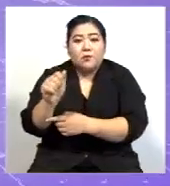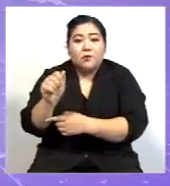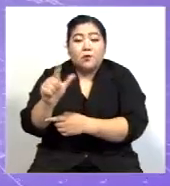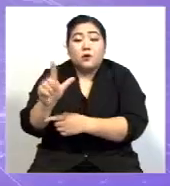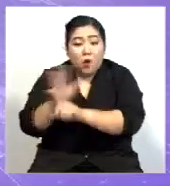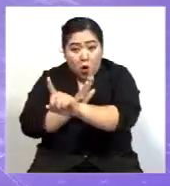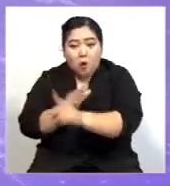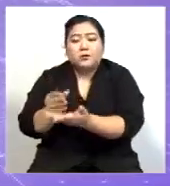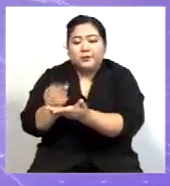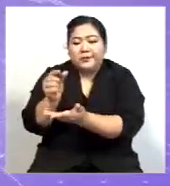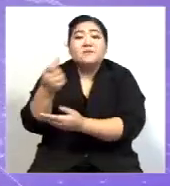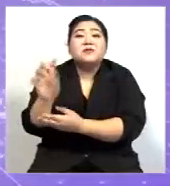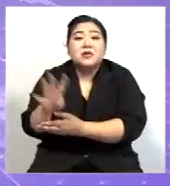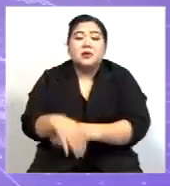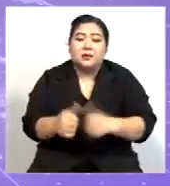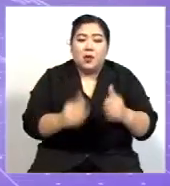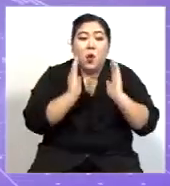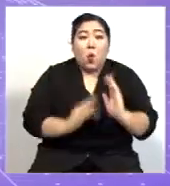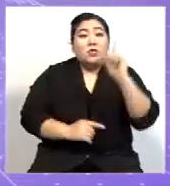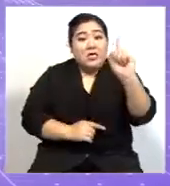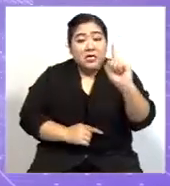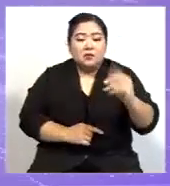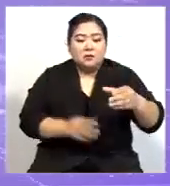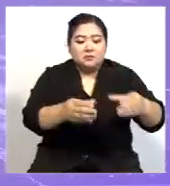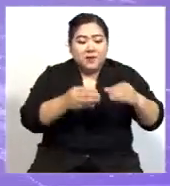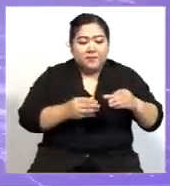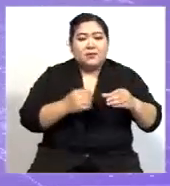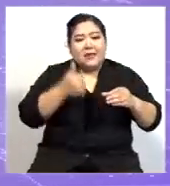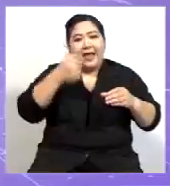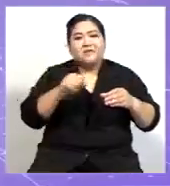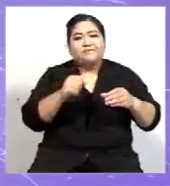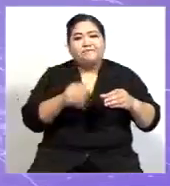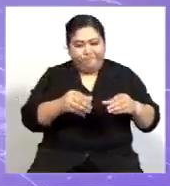ำหรับหน้ากากอนามัยจะเตรียมไว้วันละ 10,000 ชิ้นเราอยู่ที่นี่ไม่ได้เดินท